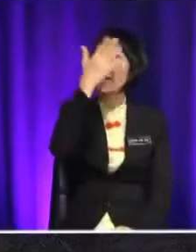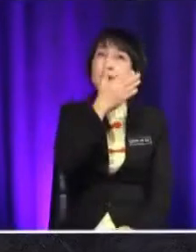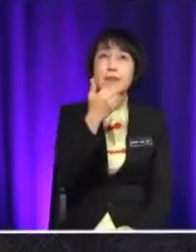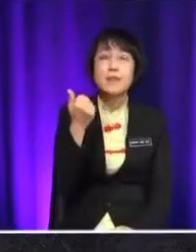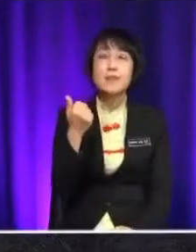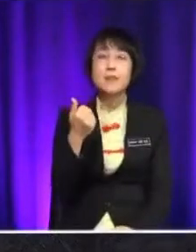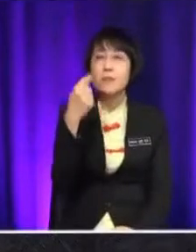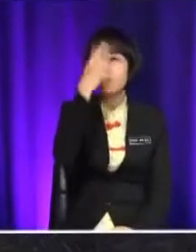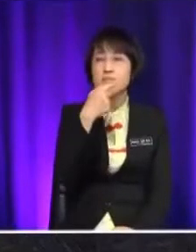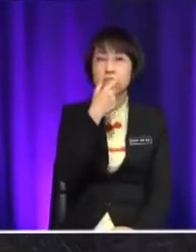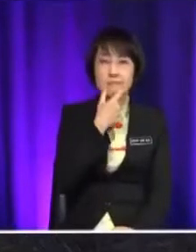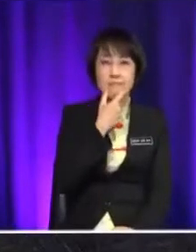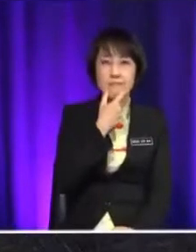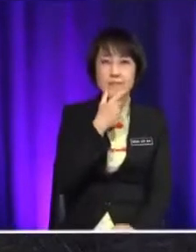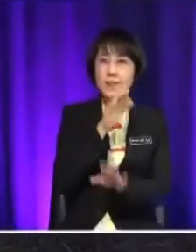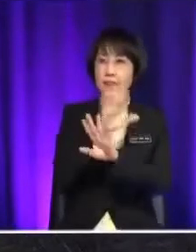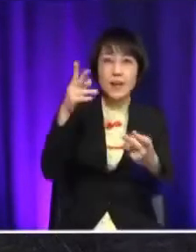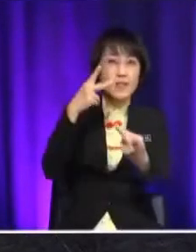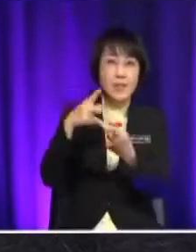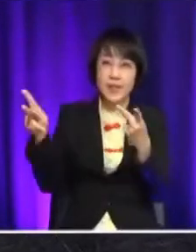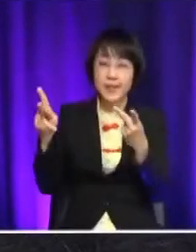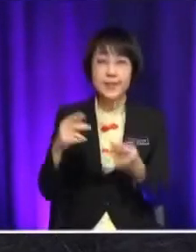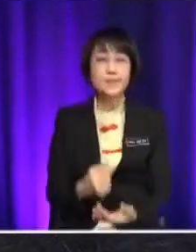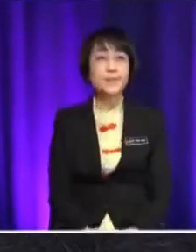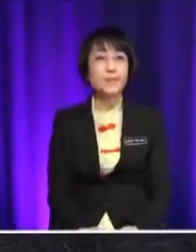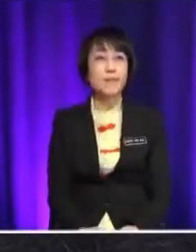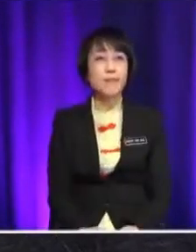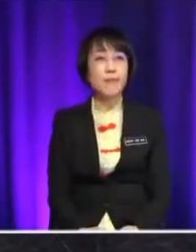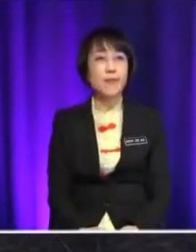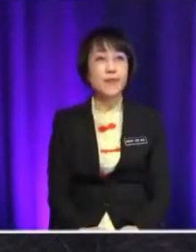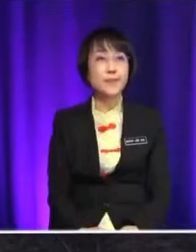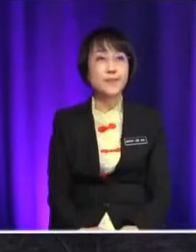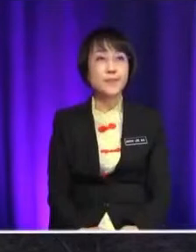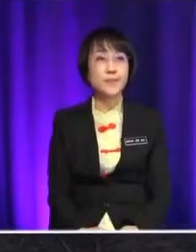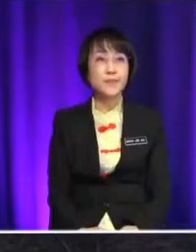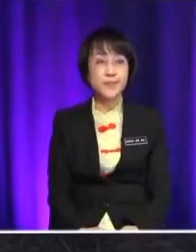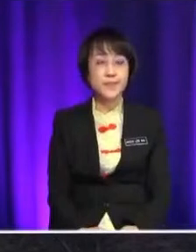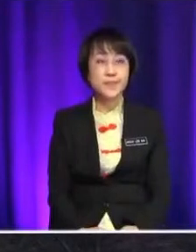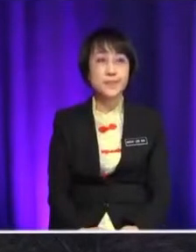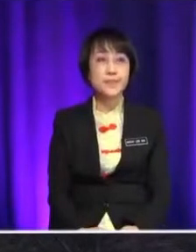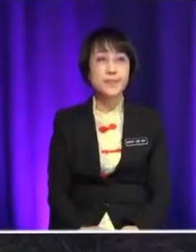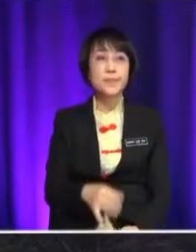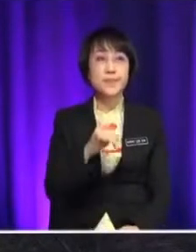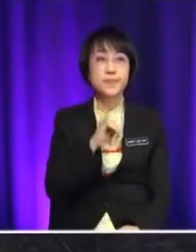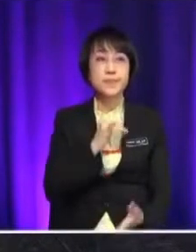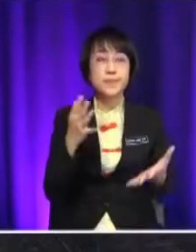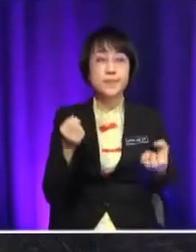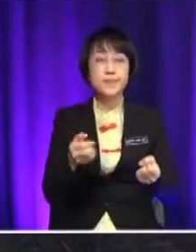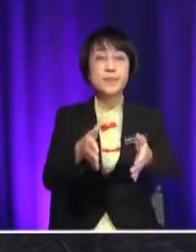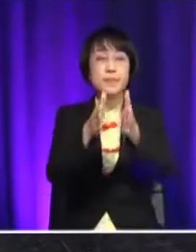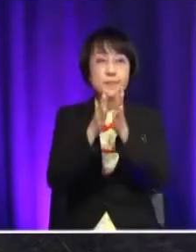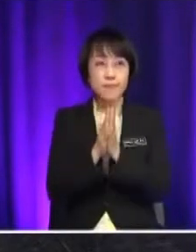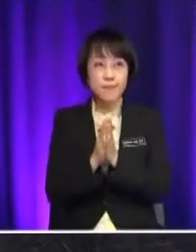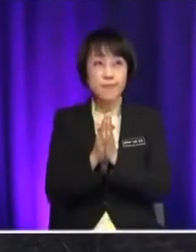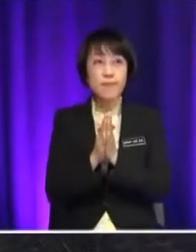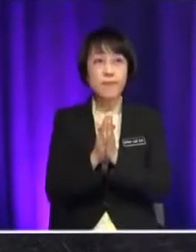yang sedih. Baik, seterusnya. Okey, sebelum saya nak masuk kepada petua lah, ya. Saya nak minta lah sikit pandangan. Anak